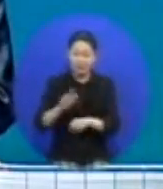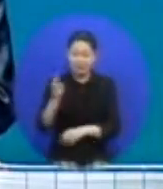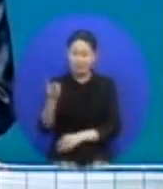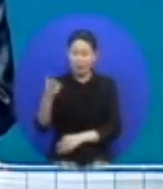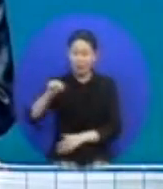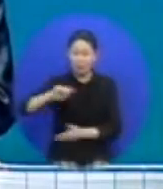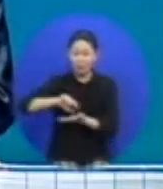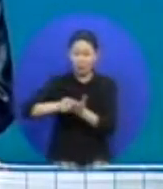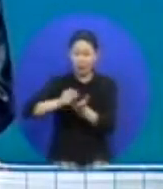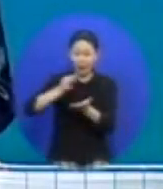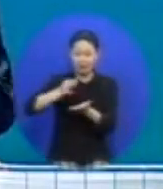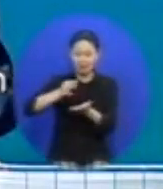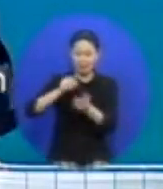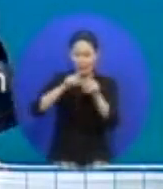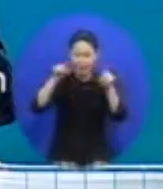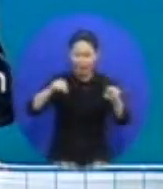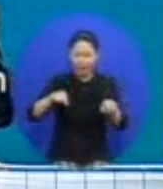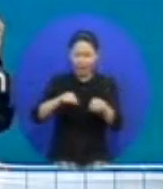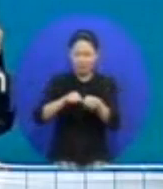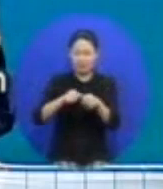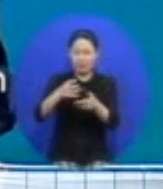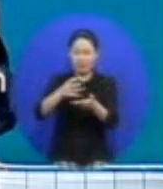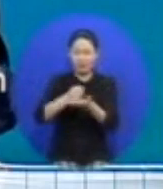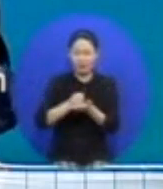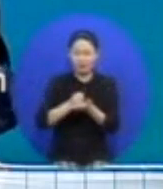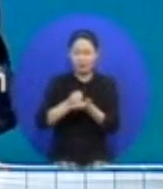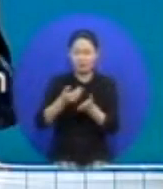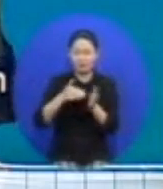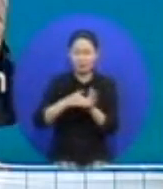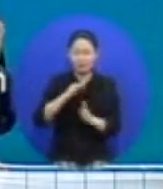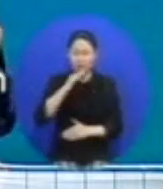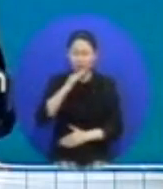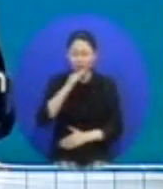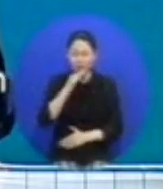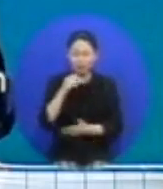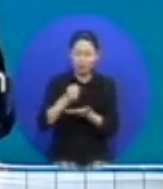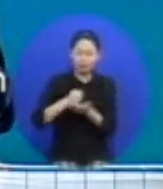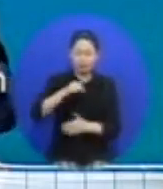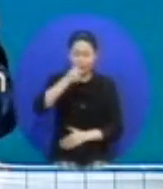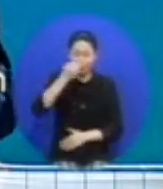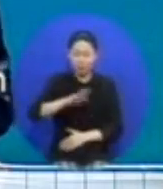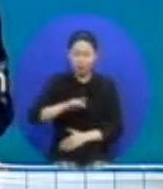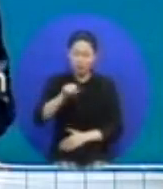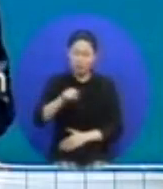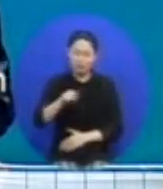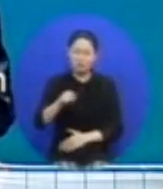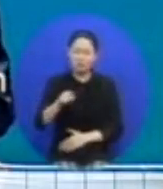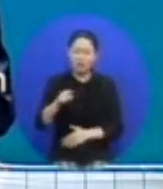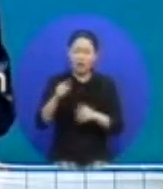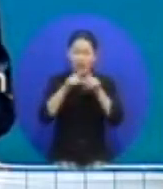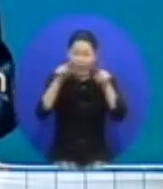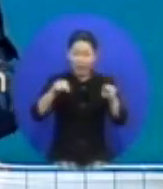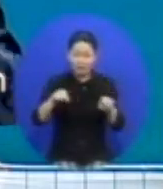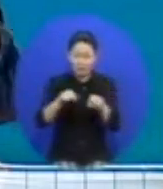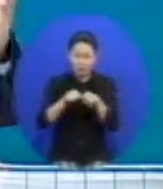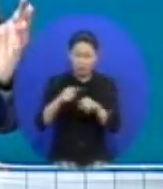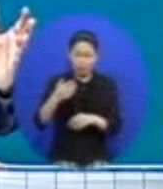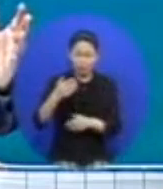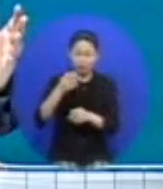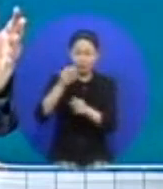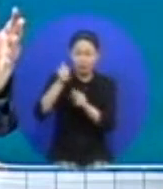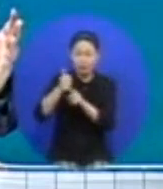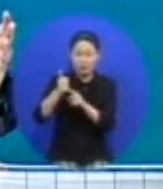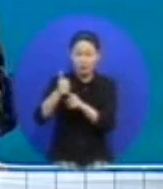했던 거죠 그 액자의 주임 옛날 주인은 얼마나 안타까워 없겠습니까 그런 엄청난